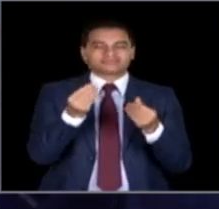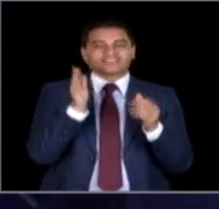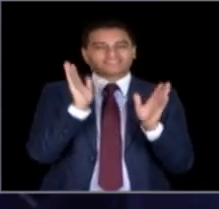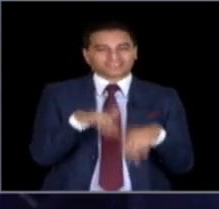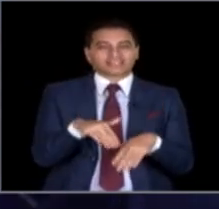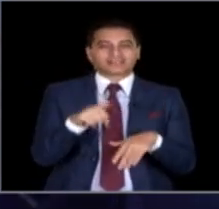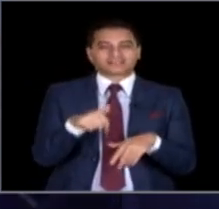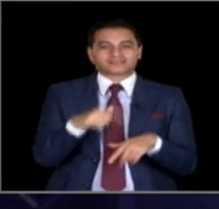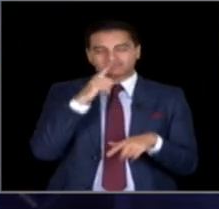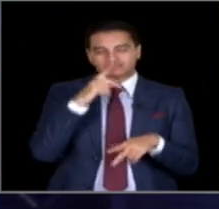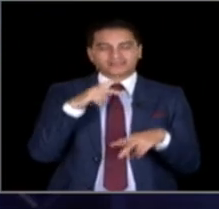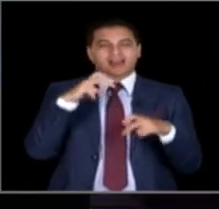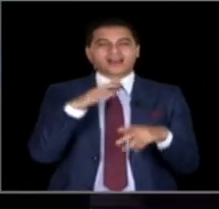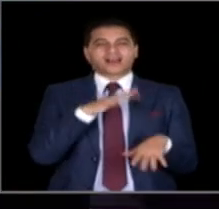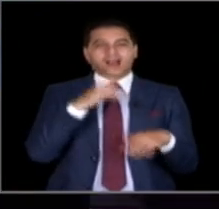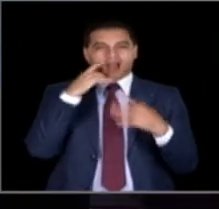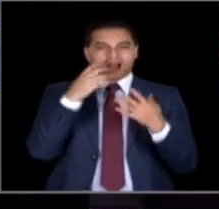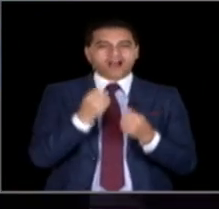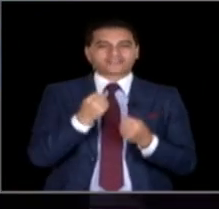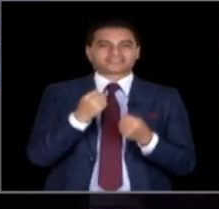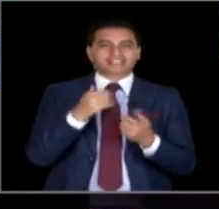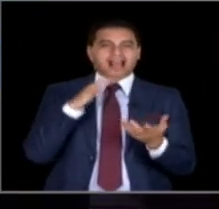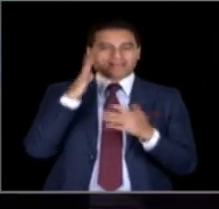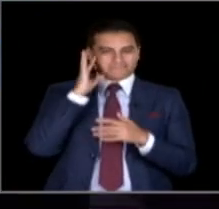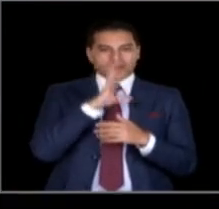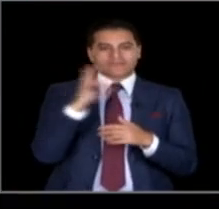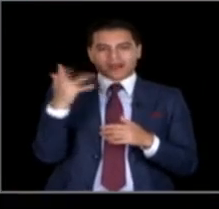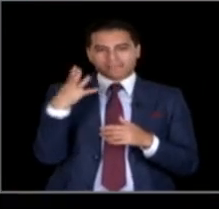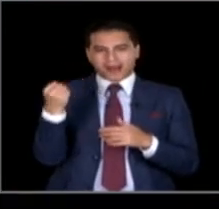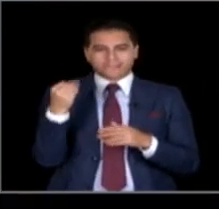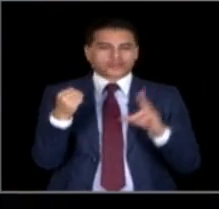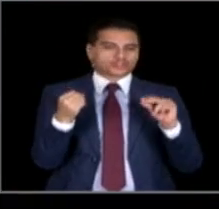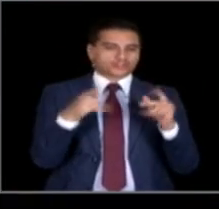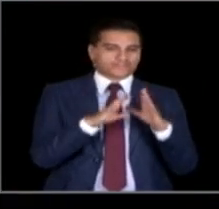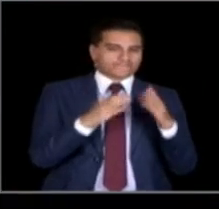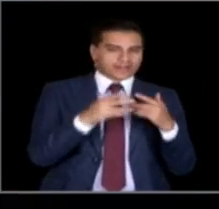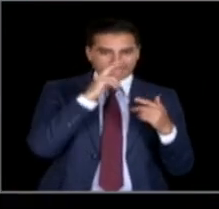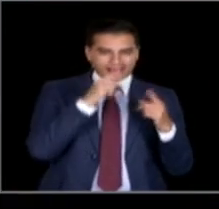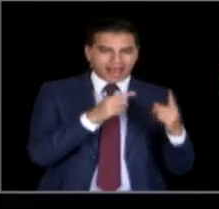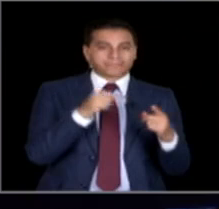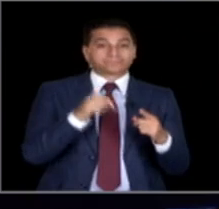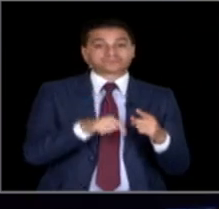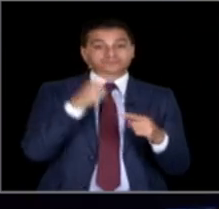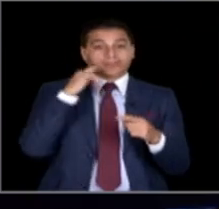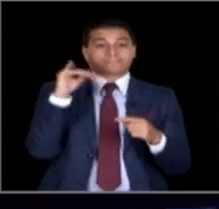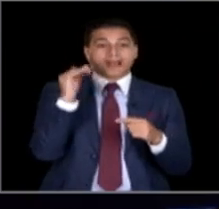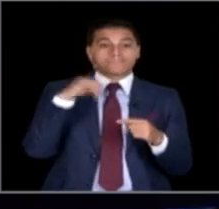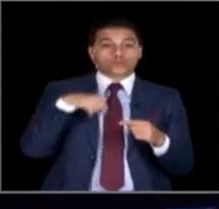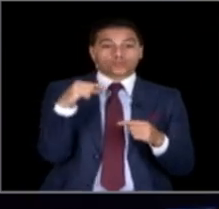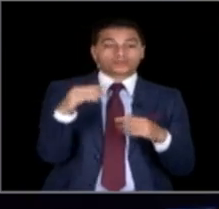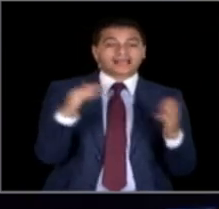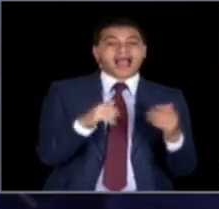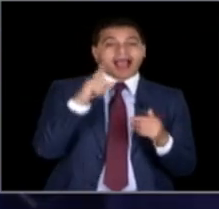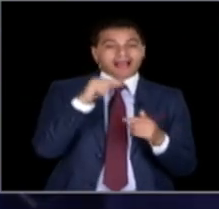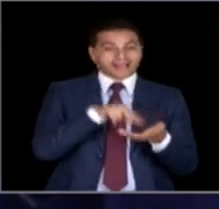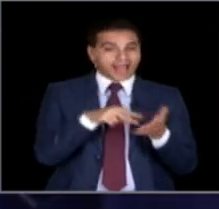رئة العالم 40، فريق الساعة 20 التعالب. محمود خالد،